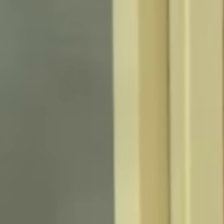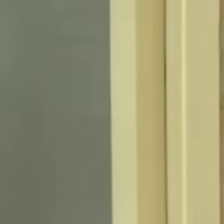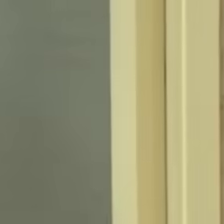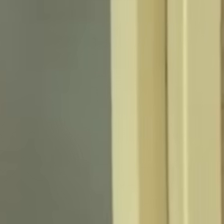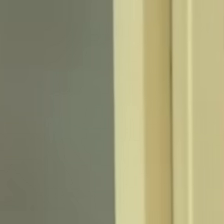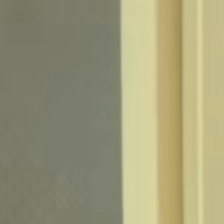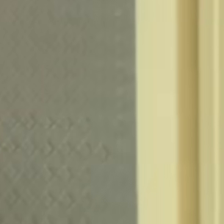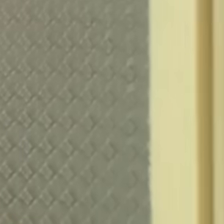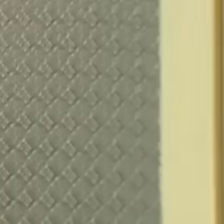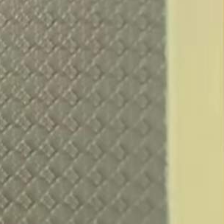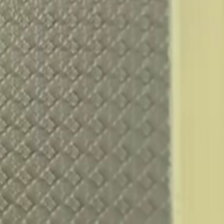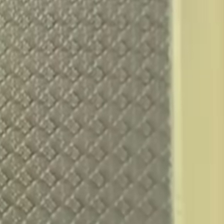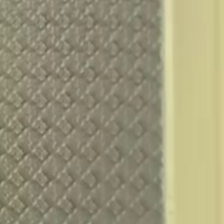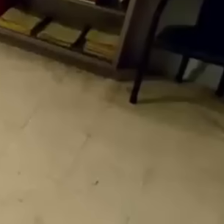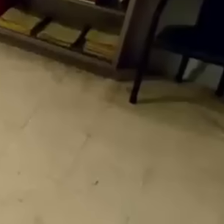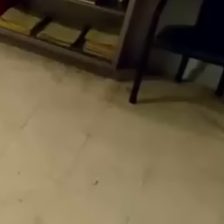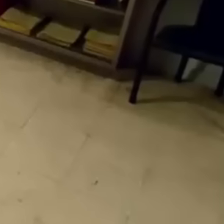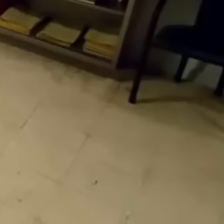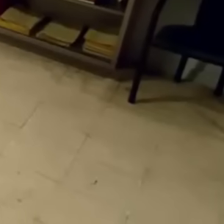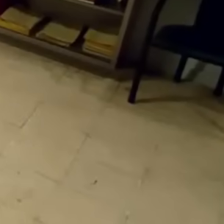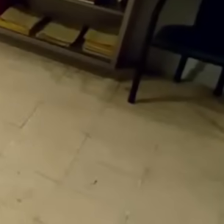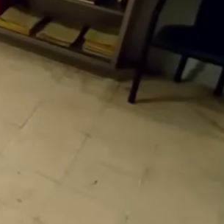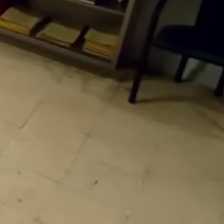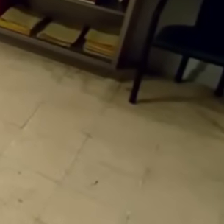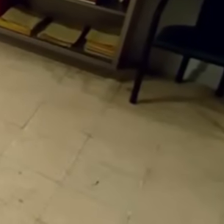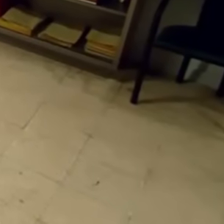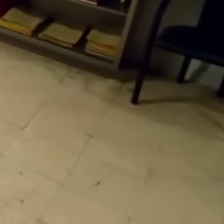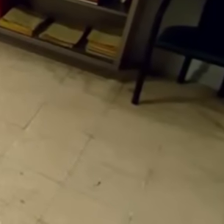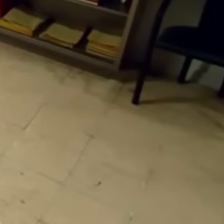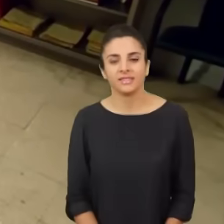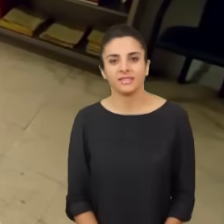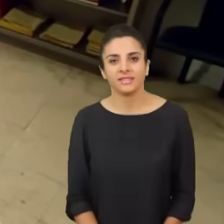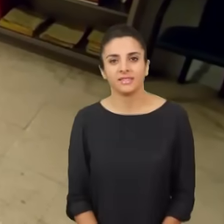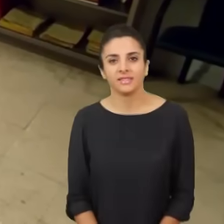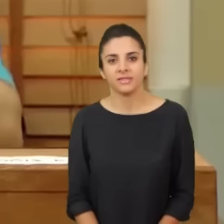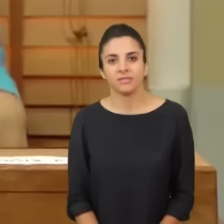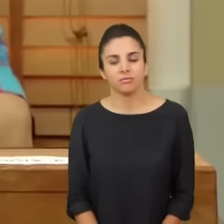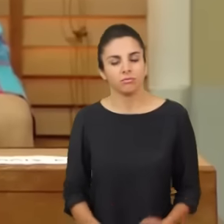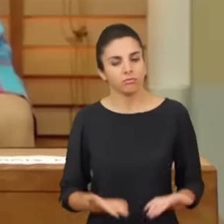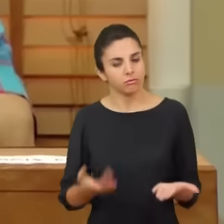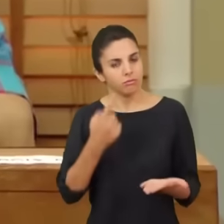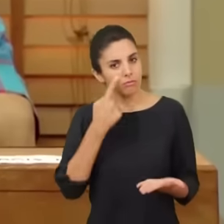halay mendili yapıp oynayarak kapıyı kapattı. Muhtarlık. Şöyle bak ya.